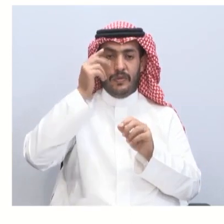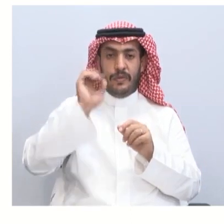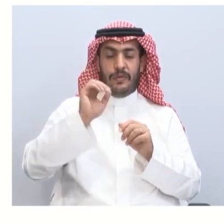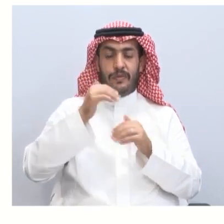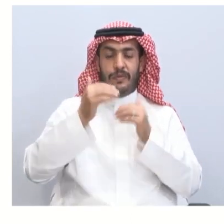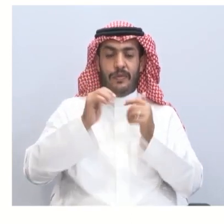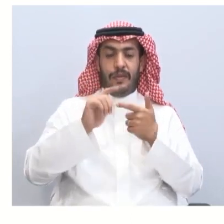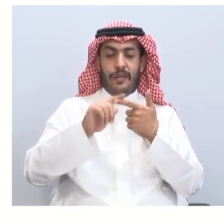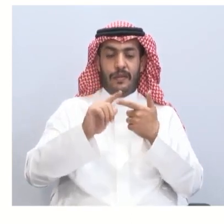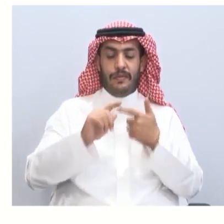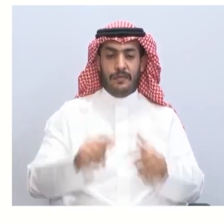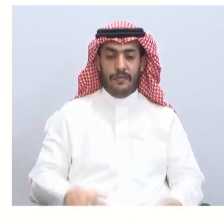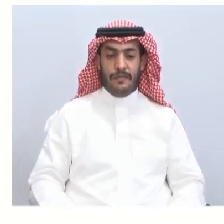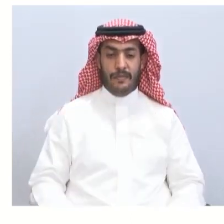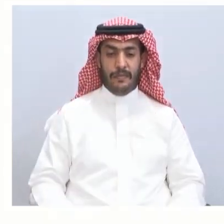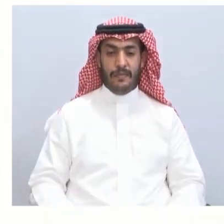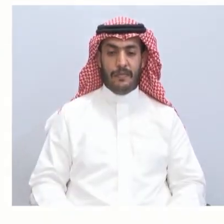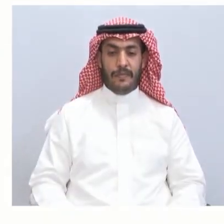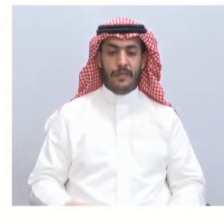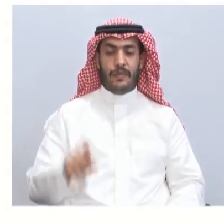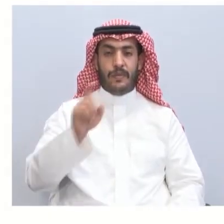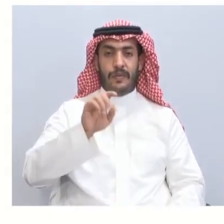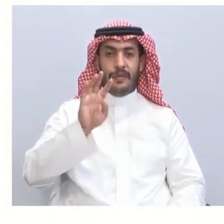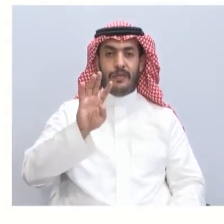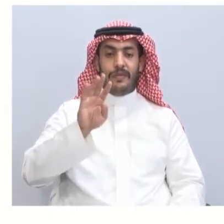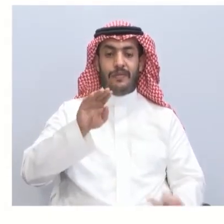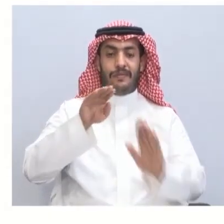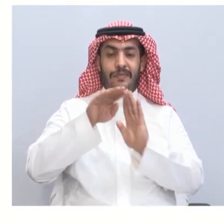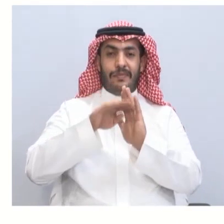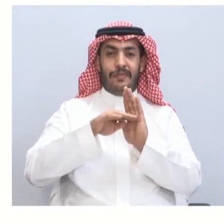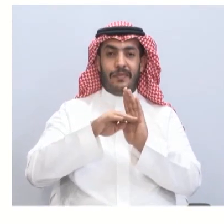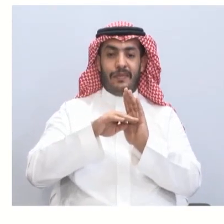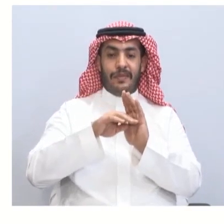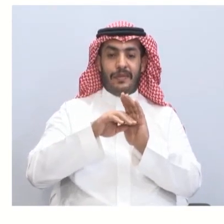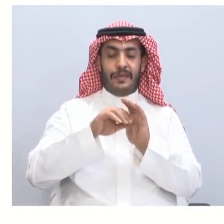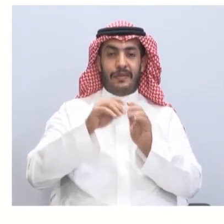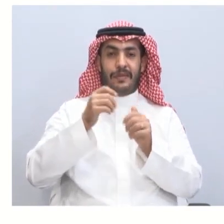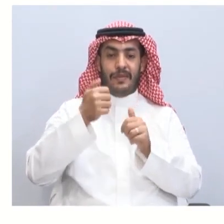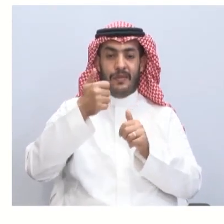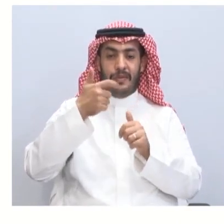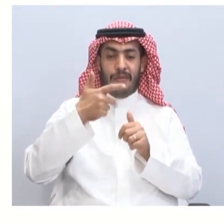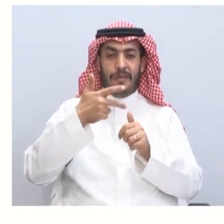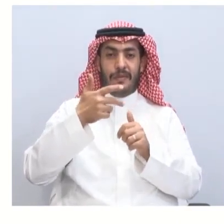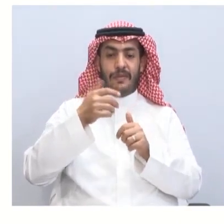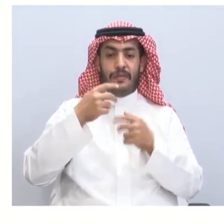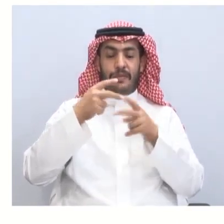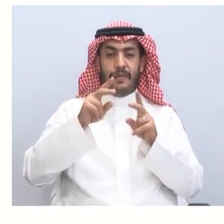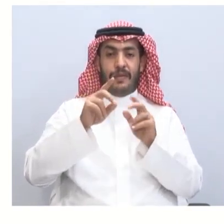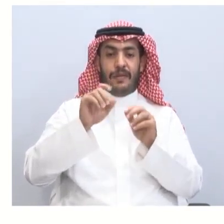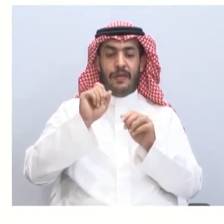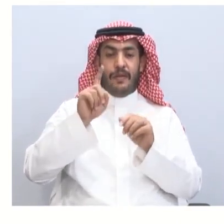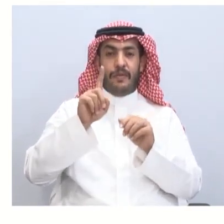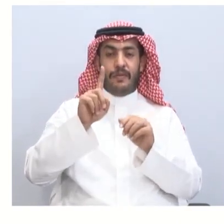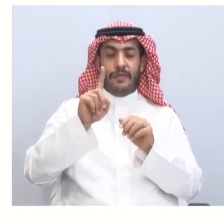مرحلتها الثانيه احسنتم ابنائي وبنات الطلاب السؤال الرابع رتبوا لي بتسلسل بدايه من